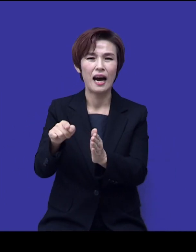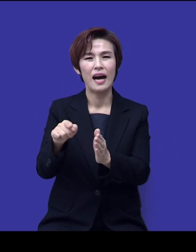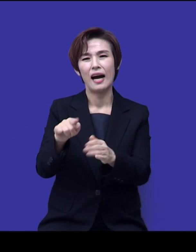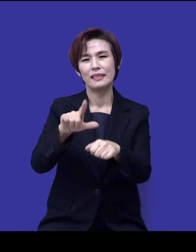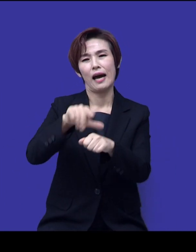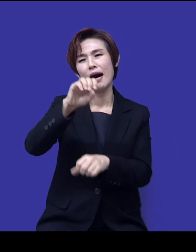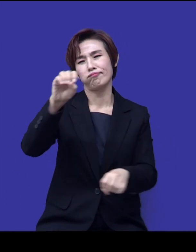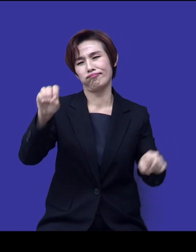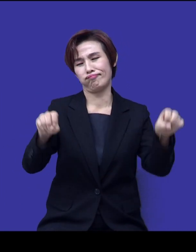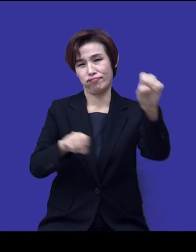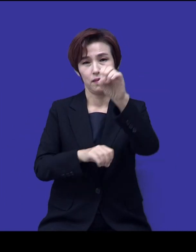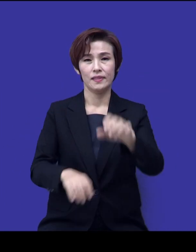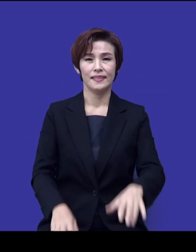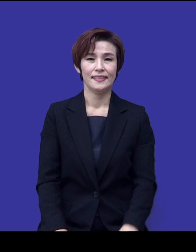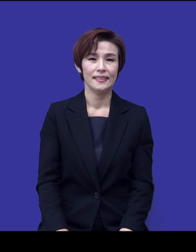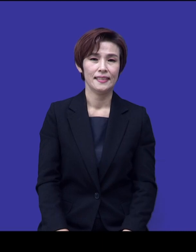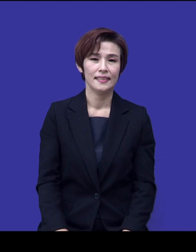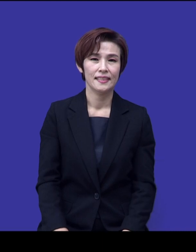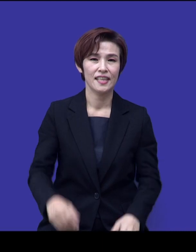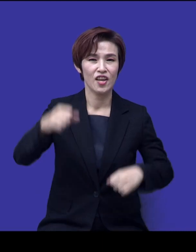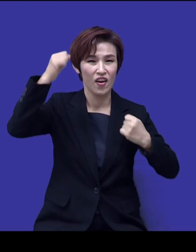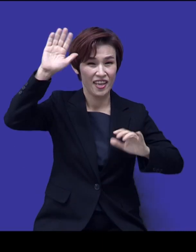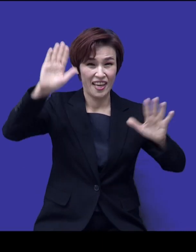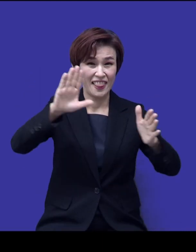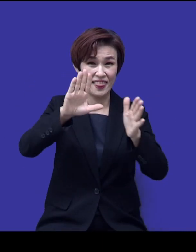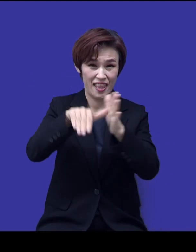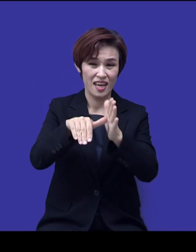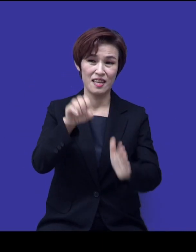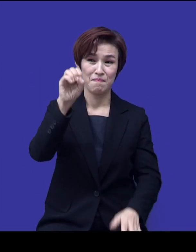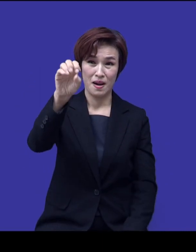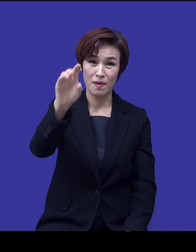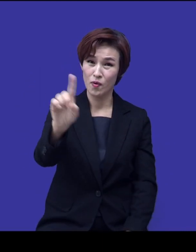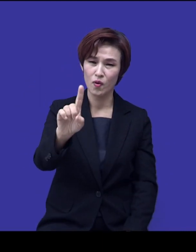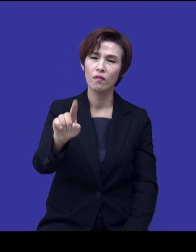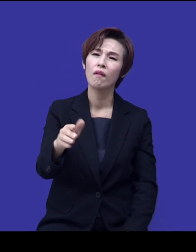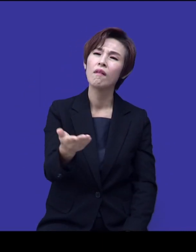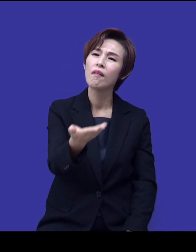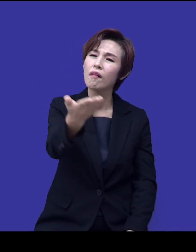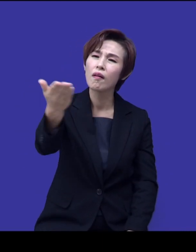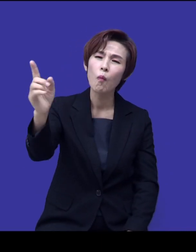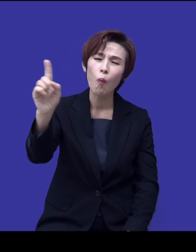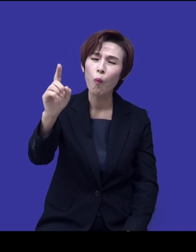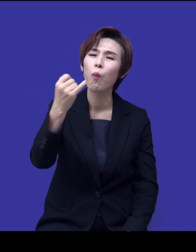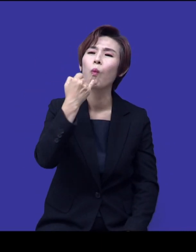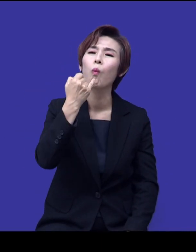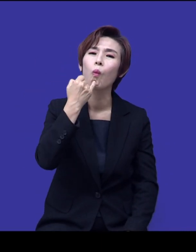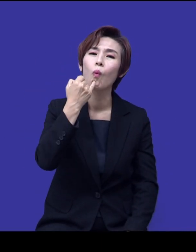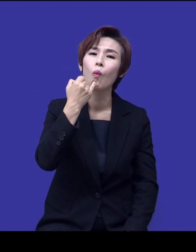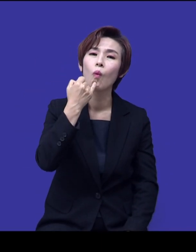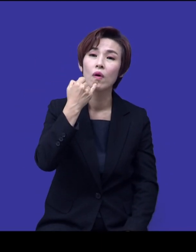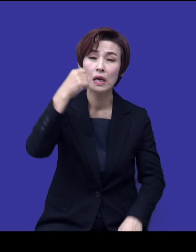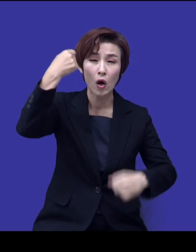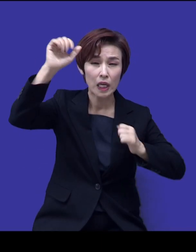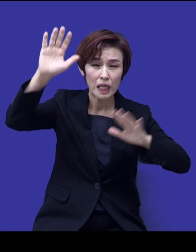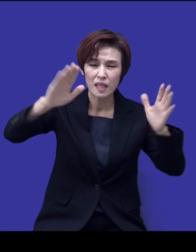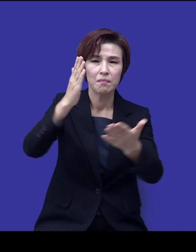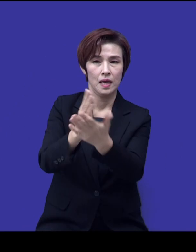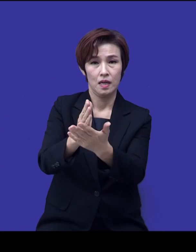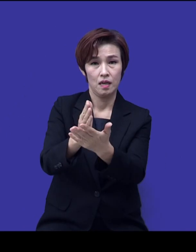그래서 그 친구들한테 처음 연기를 하면서 이런 이야기를 했어요. 예. 너희들이 뭘 해도 좋은데 연기하지